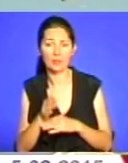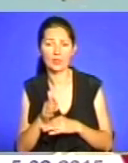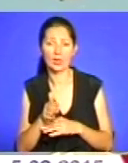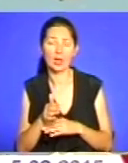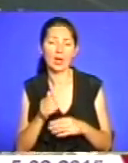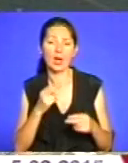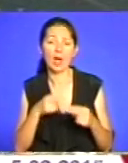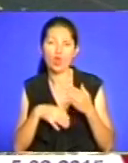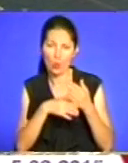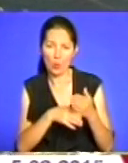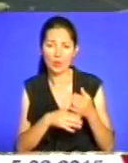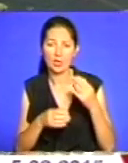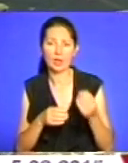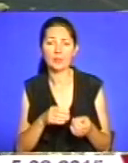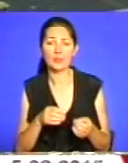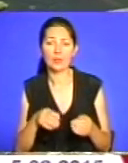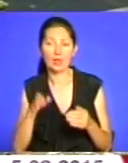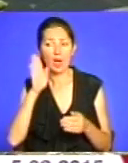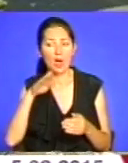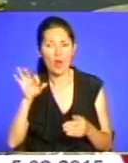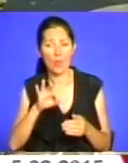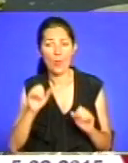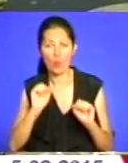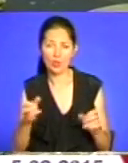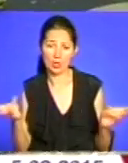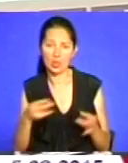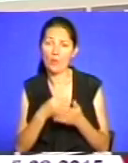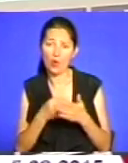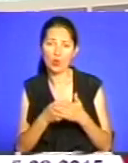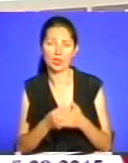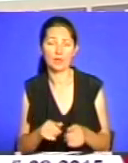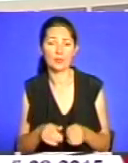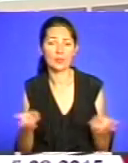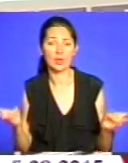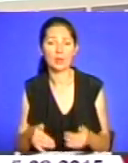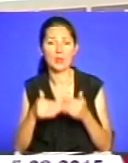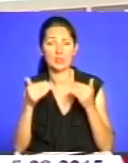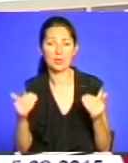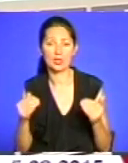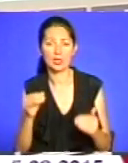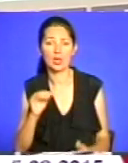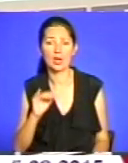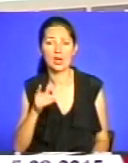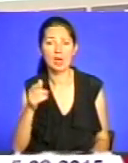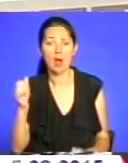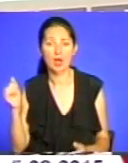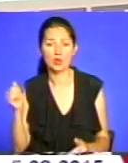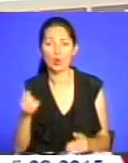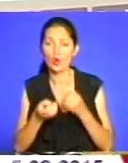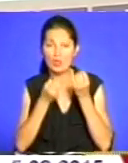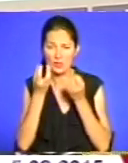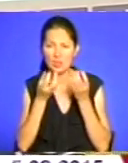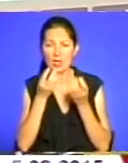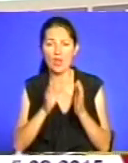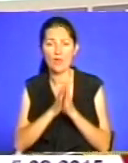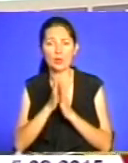цвітінню ставу можна, на це потрібні кошти і бажання влади. Потрібно збільшити аерацію і цвітіння було б набагато менше.